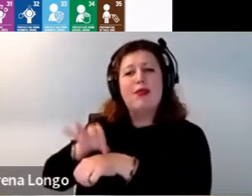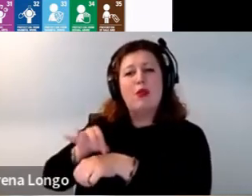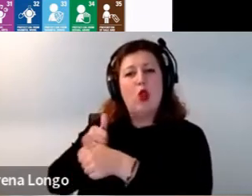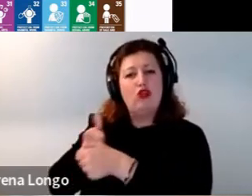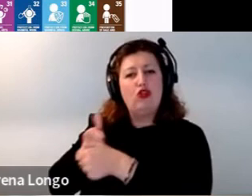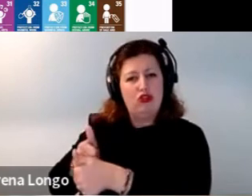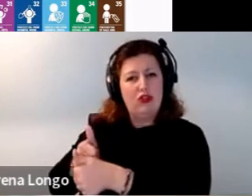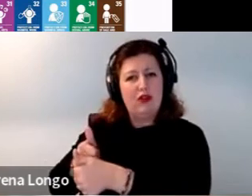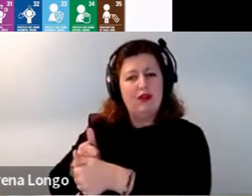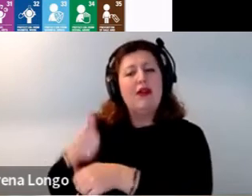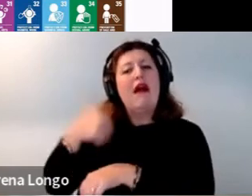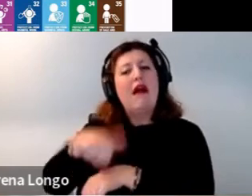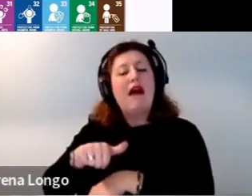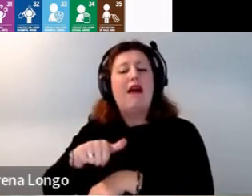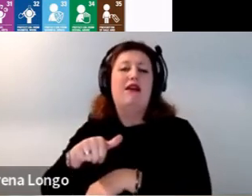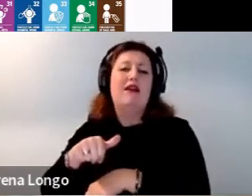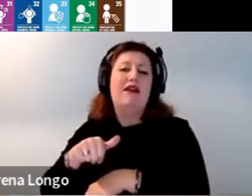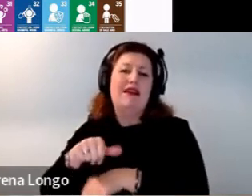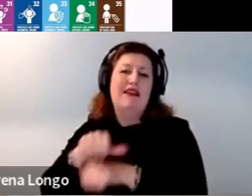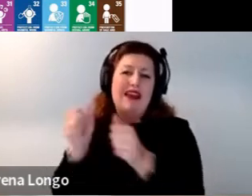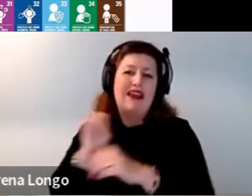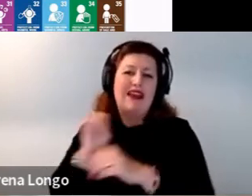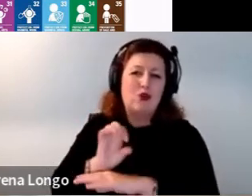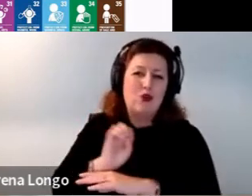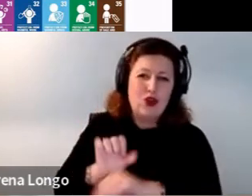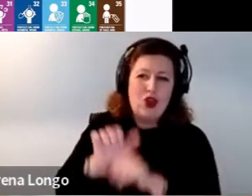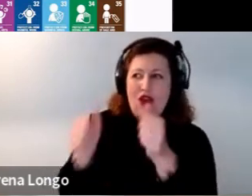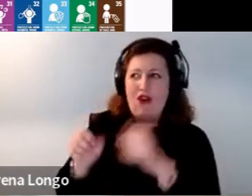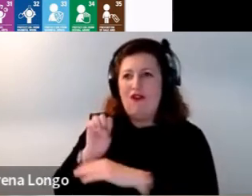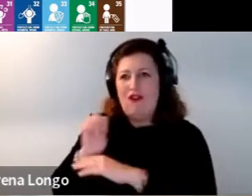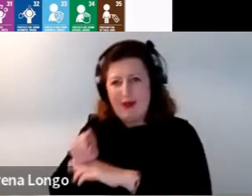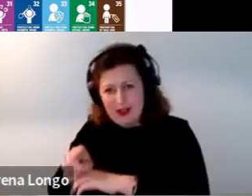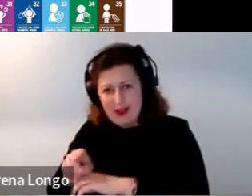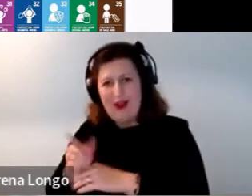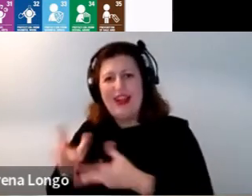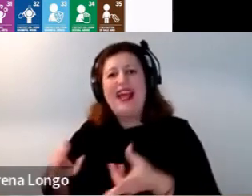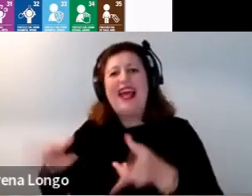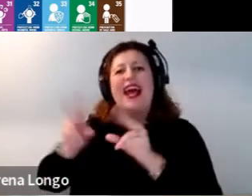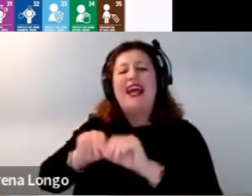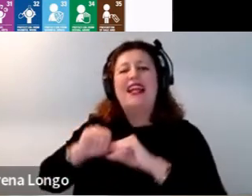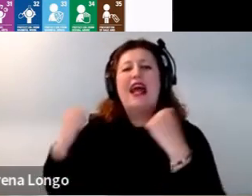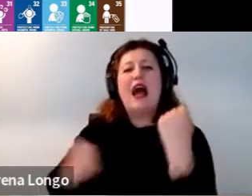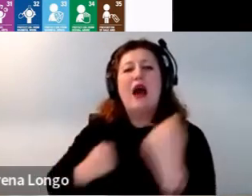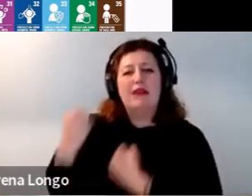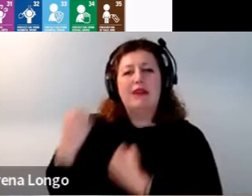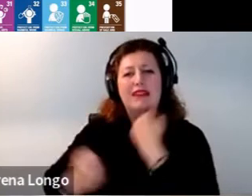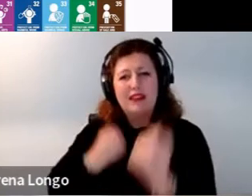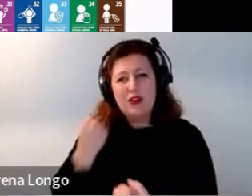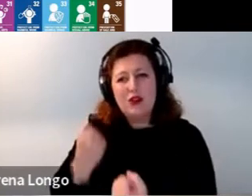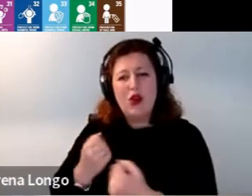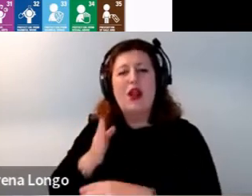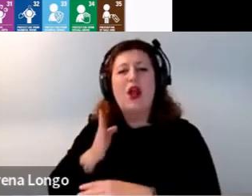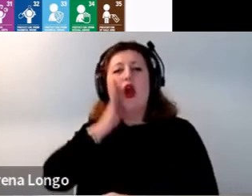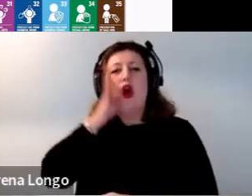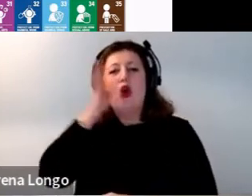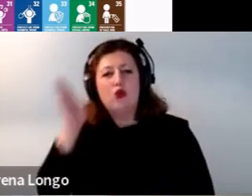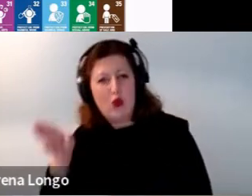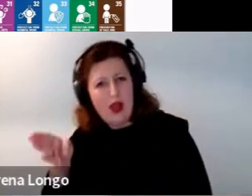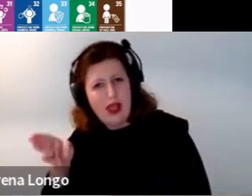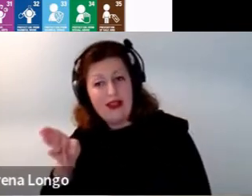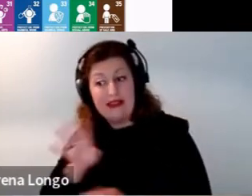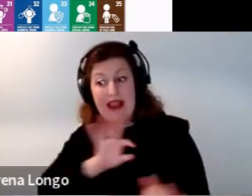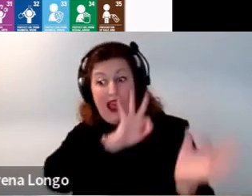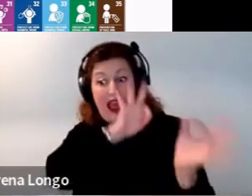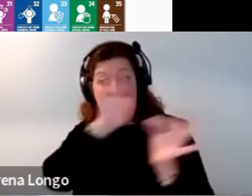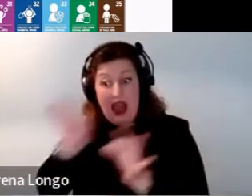all'educazione, all'istruzione, alla formazione, alla riabilitazione, alla consulenza che lo aiuteranno a